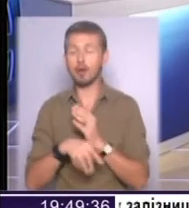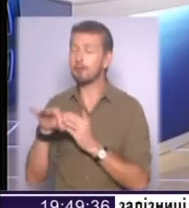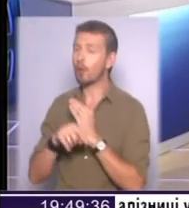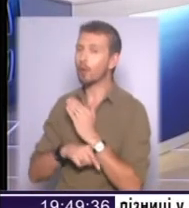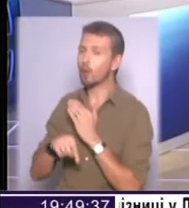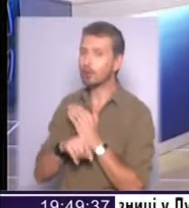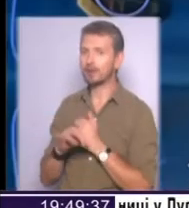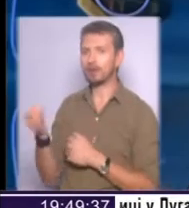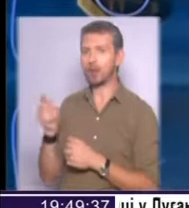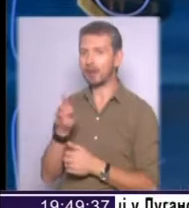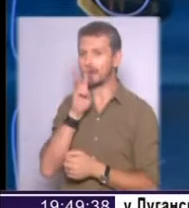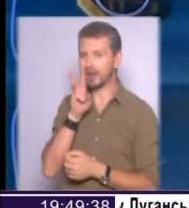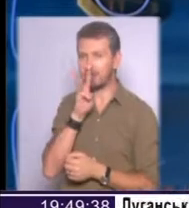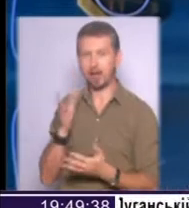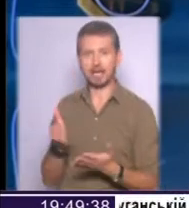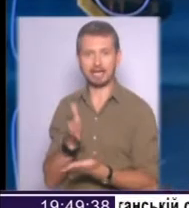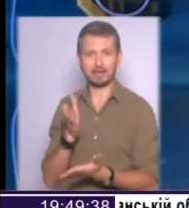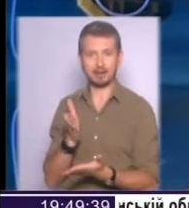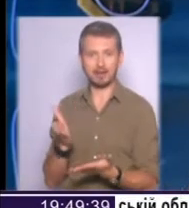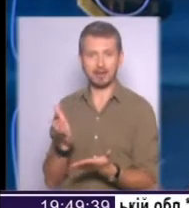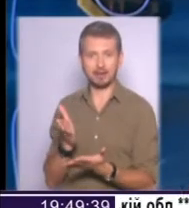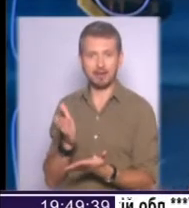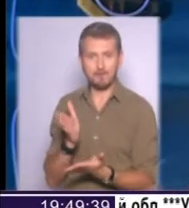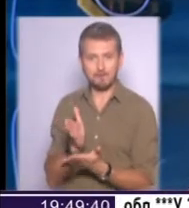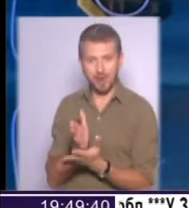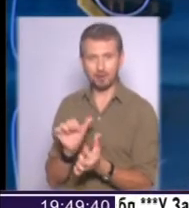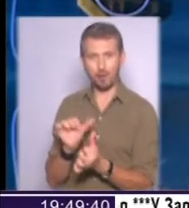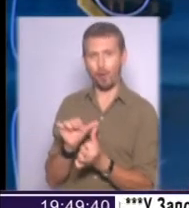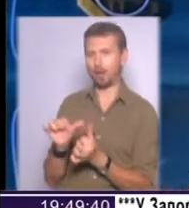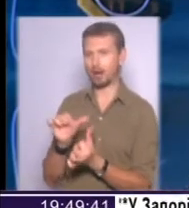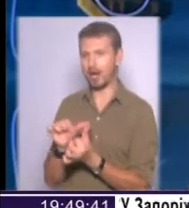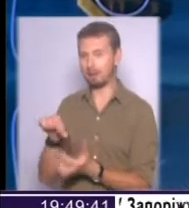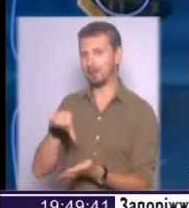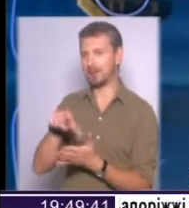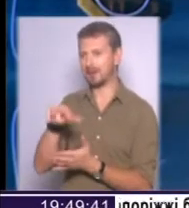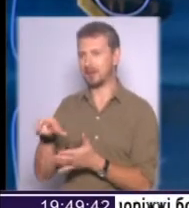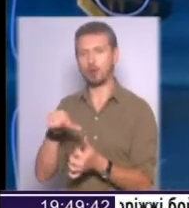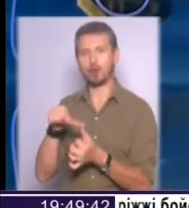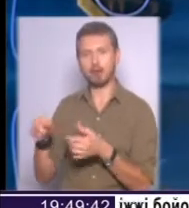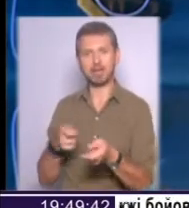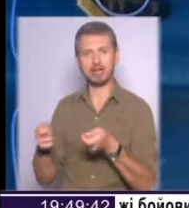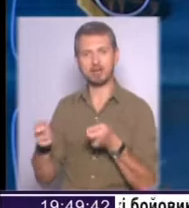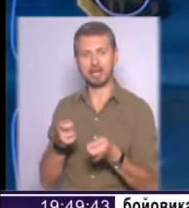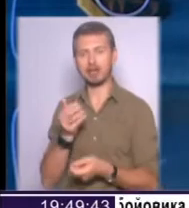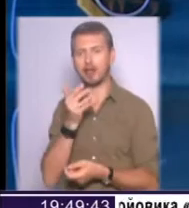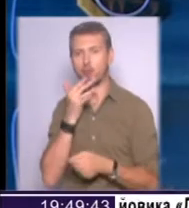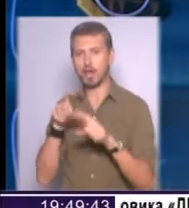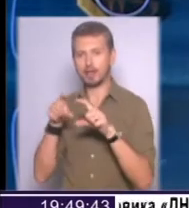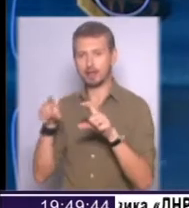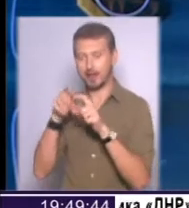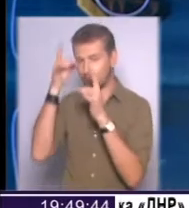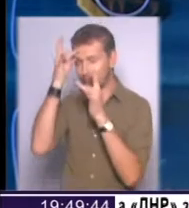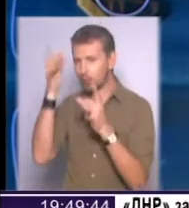ті зарплати, які мають окремі представники, окремі керівники національних закладів